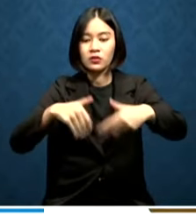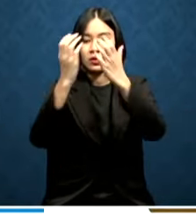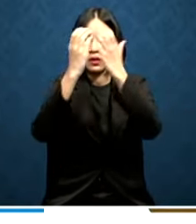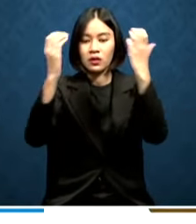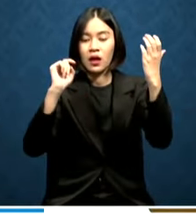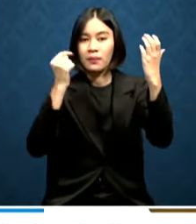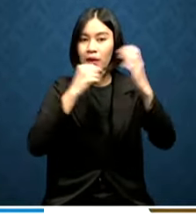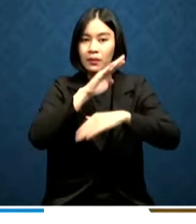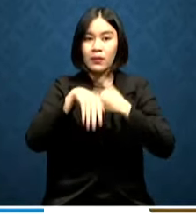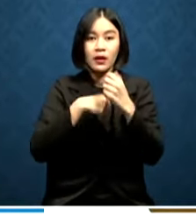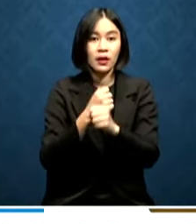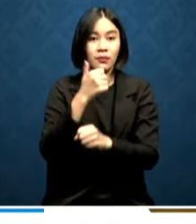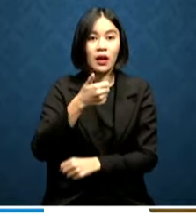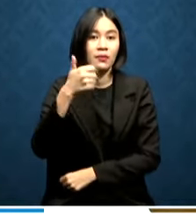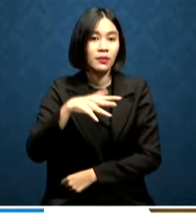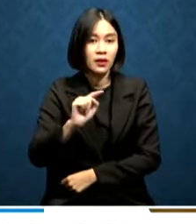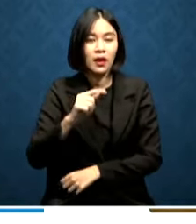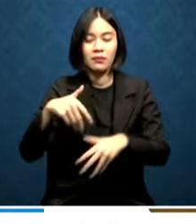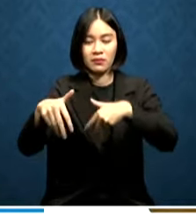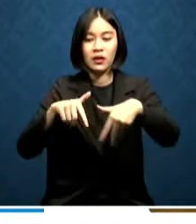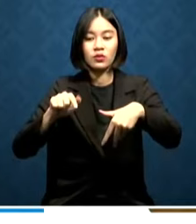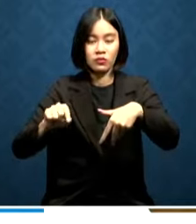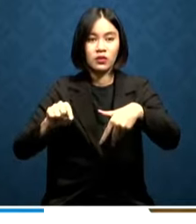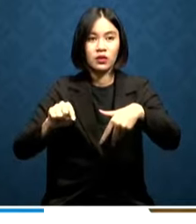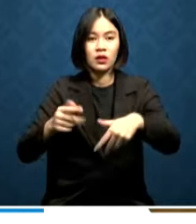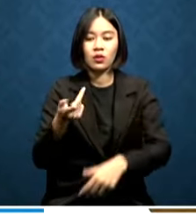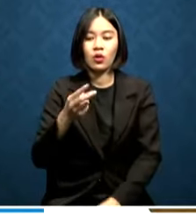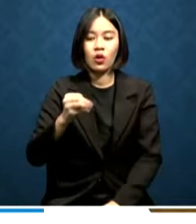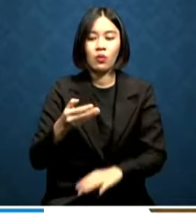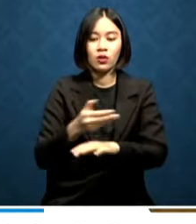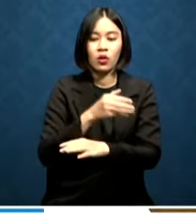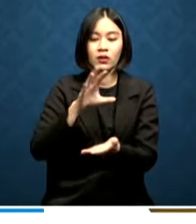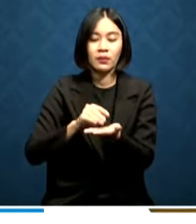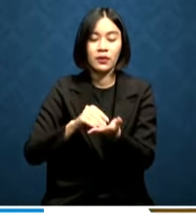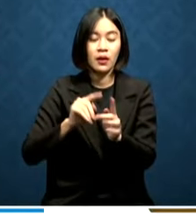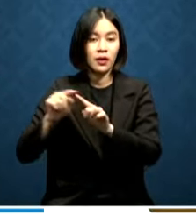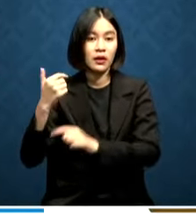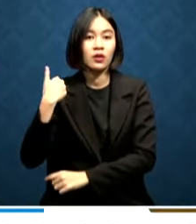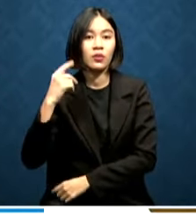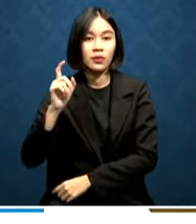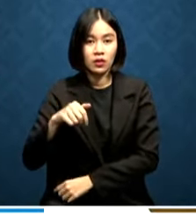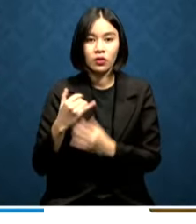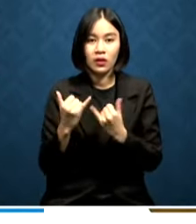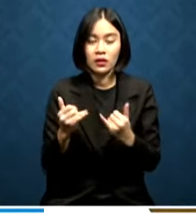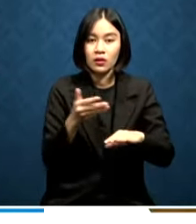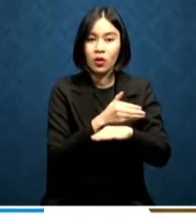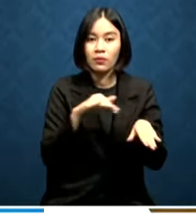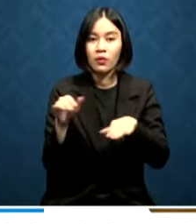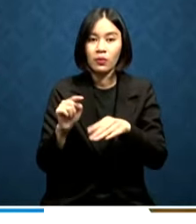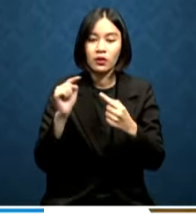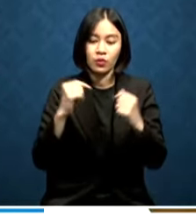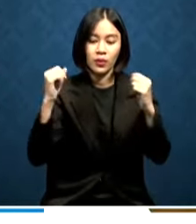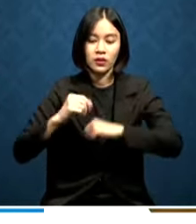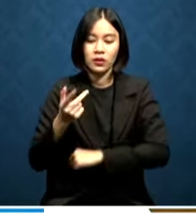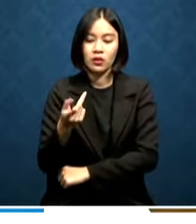ใหม่ทั้งฉบับได้ไหมขอประชาชนตรงนี้คณะรัฐมนตรีต้องเป็นคนเตรียมข้อมูลซึ่งที่เราเตรียมกันขนาดนี้ก็คือว่าในมติคร